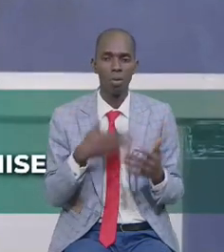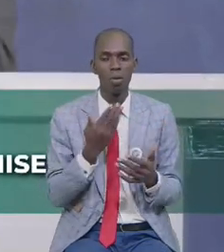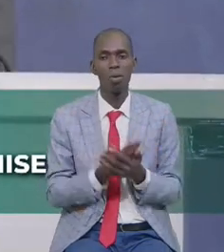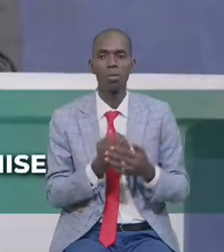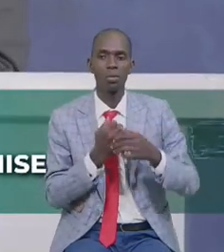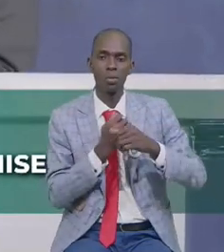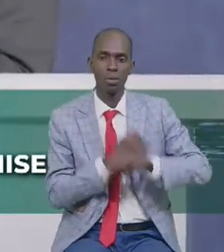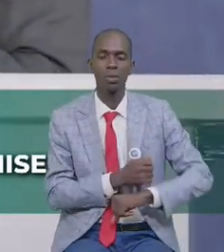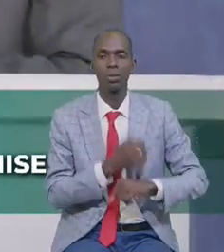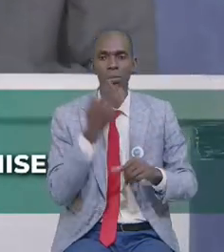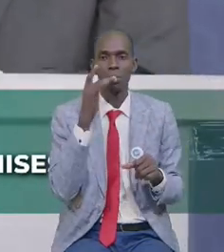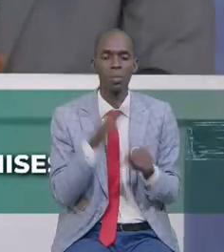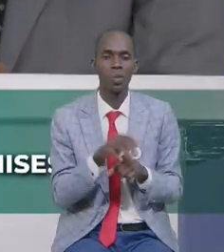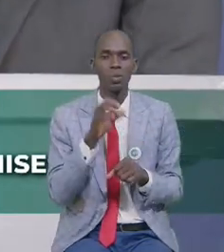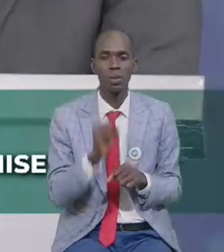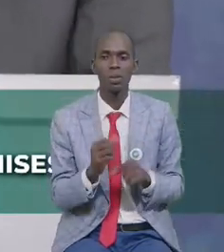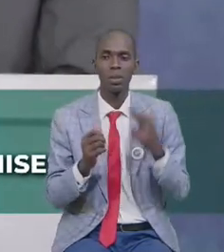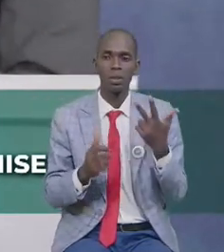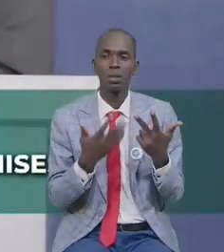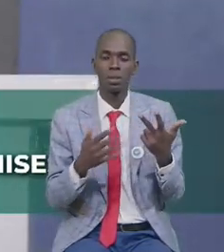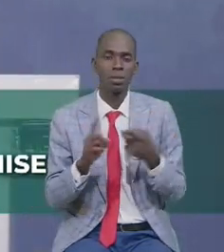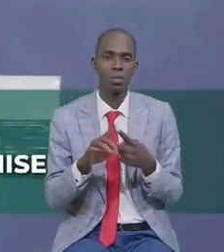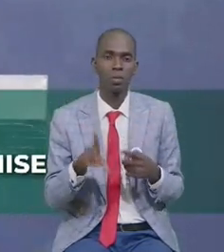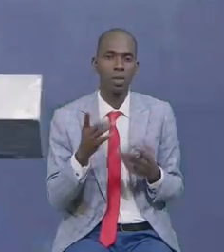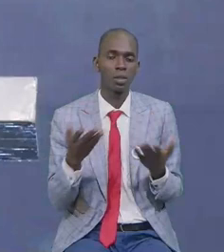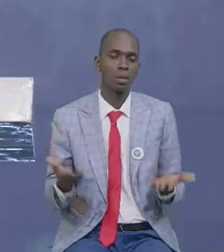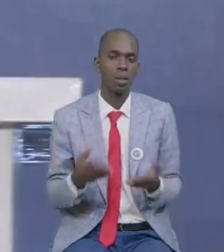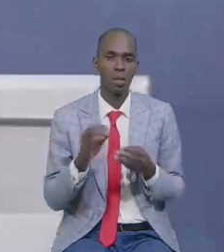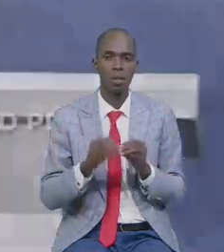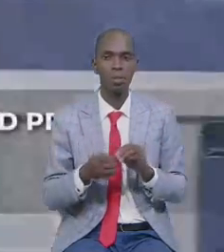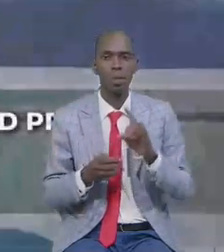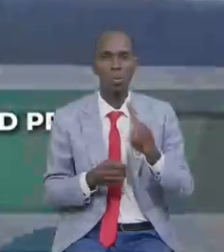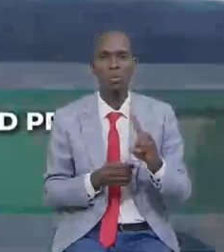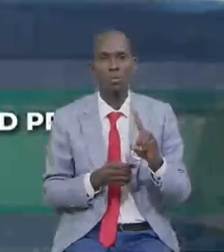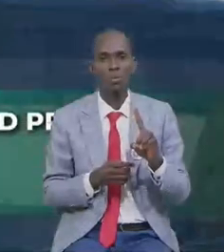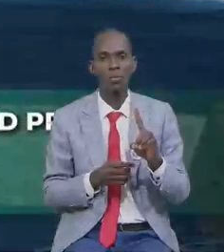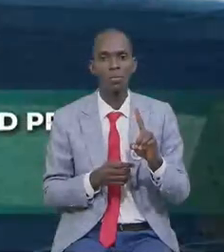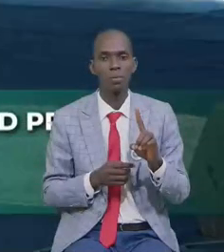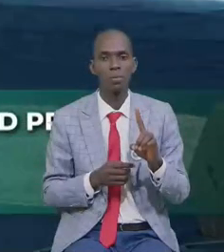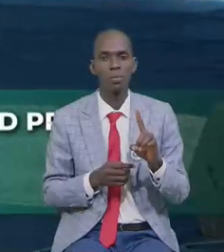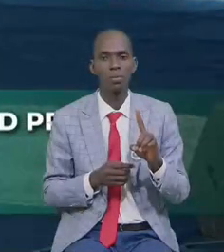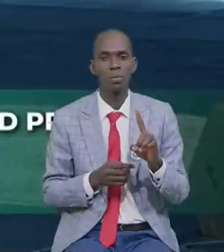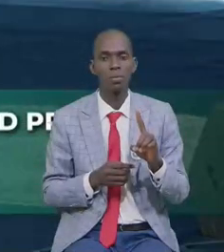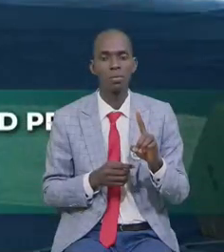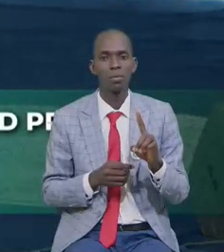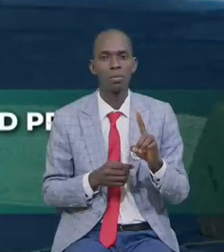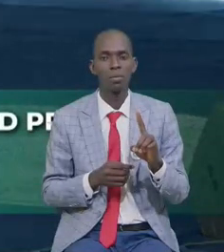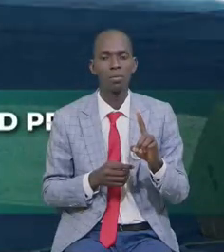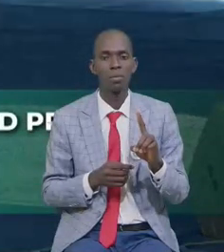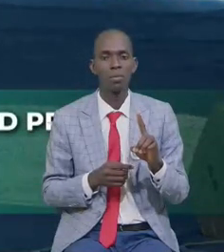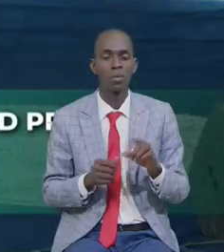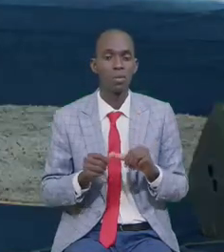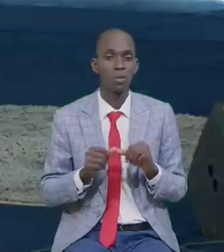garanties. Il y a 3 éléments. Premièrement, frapper de façon importunée